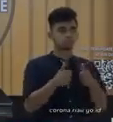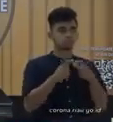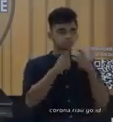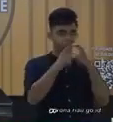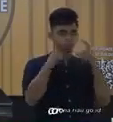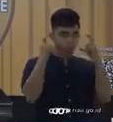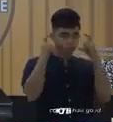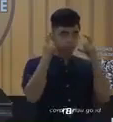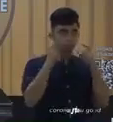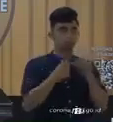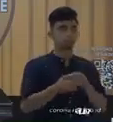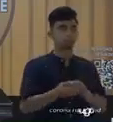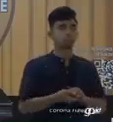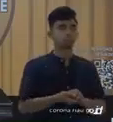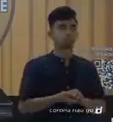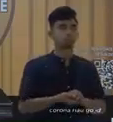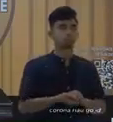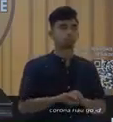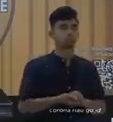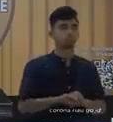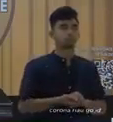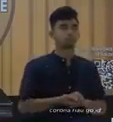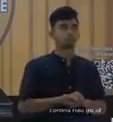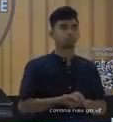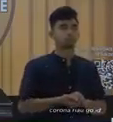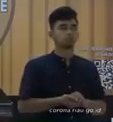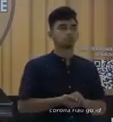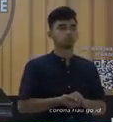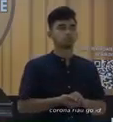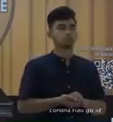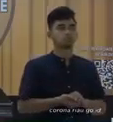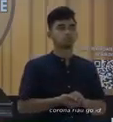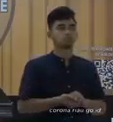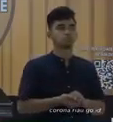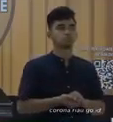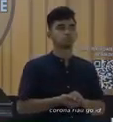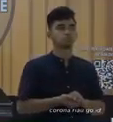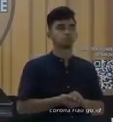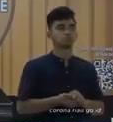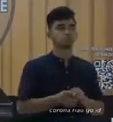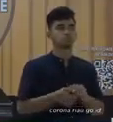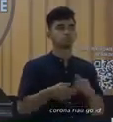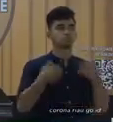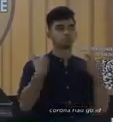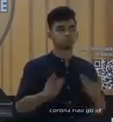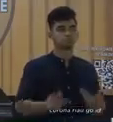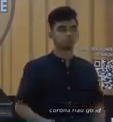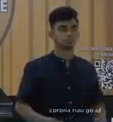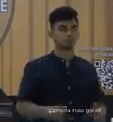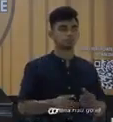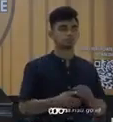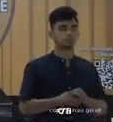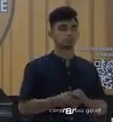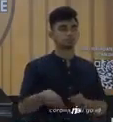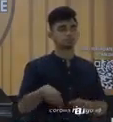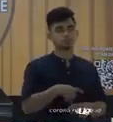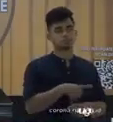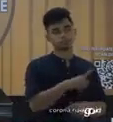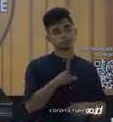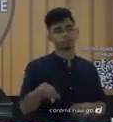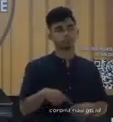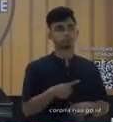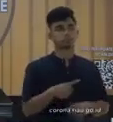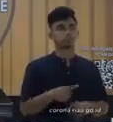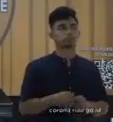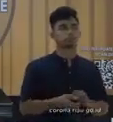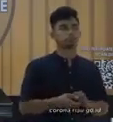Jadi intinya sekarang kita bertanggung jawab nggak terhadap diri kita sendiri, terhadap diri kita, terhadap keluarga. Kalau sayang keluarga kita, pakai masker. Karena kalau